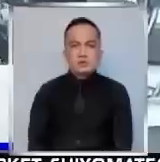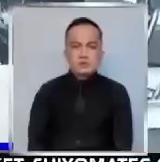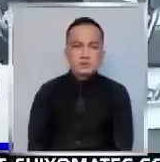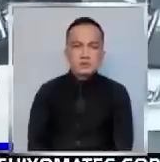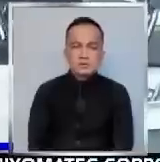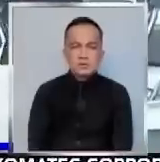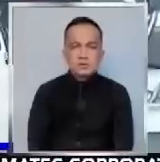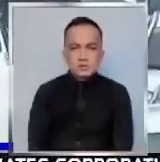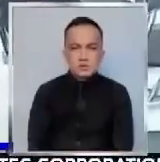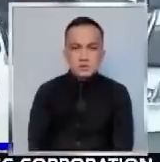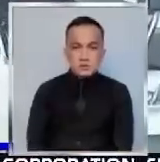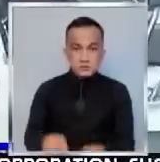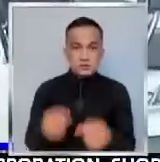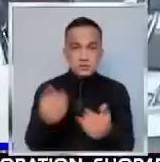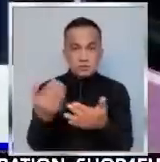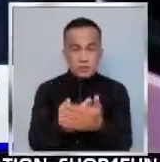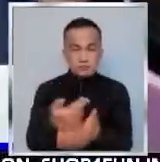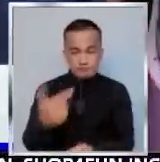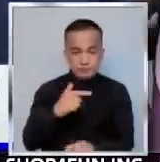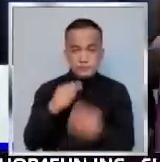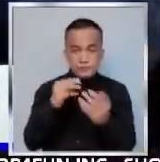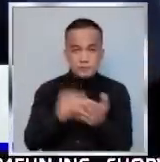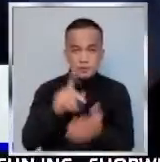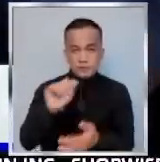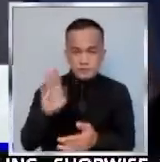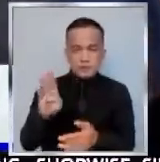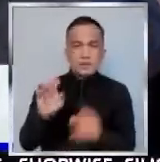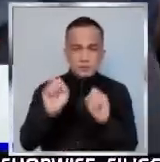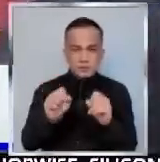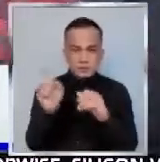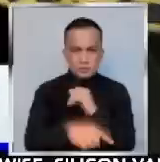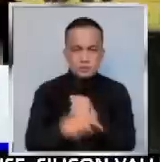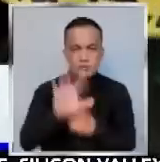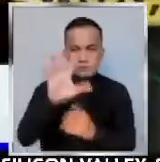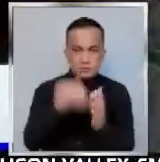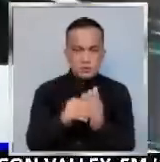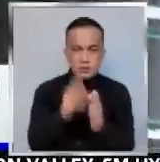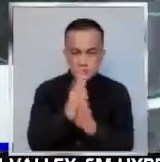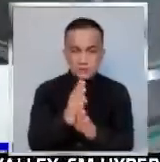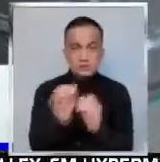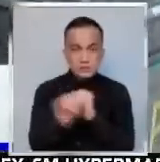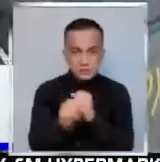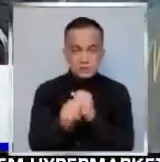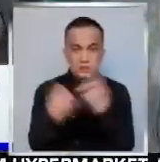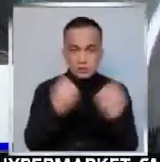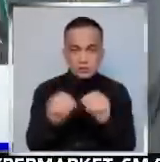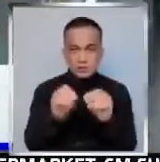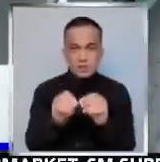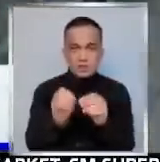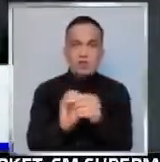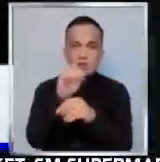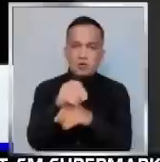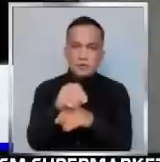Sa ilalim ng bagong memo circular ng LTFRB, pwede rin pagmultahin ng 5,000 piso ang bus o jeepney operator na susobra ang